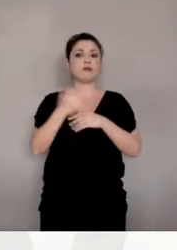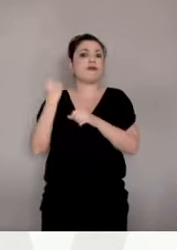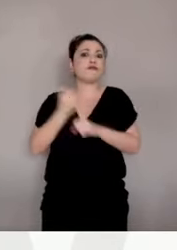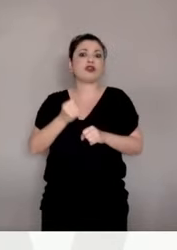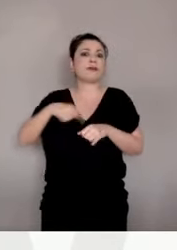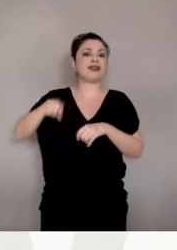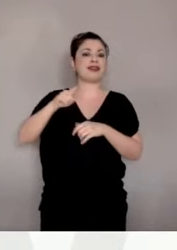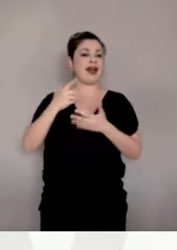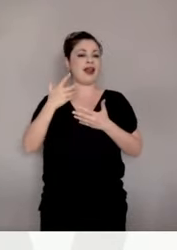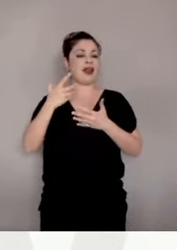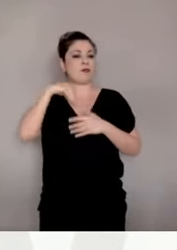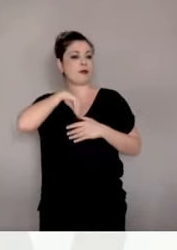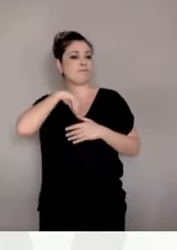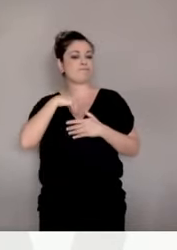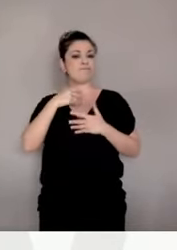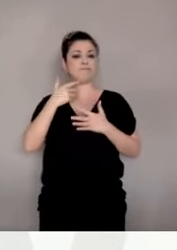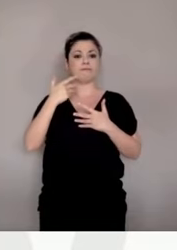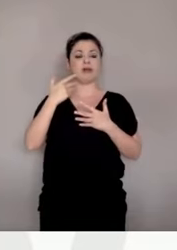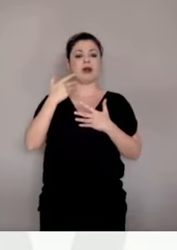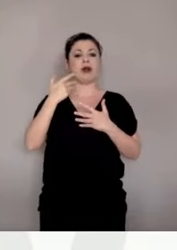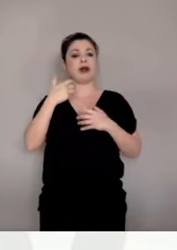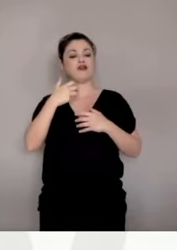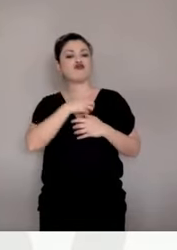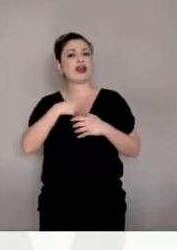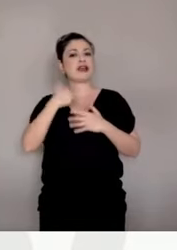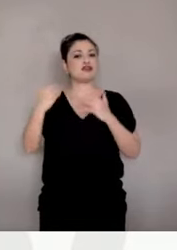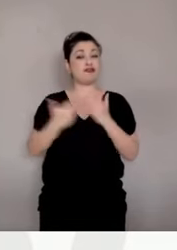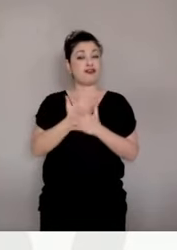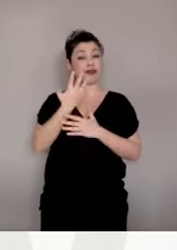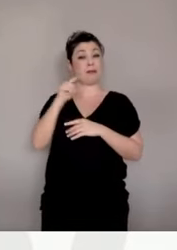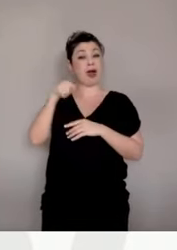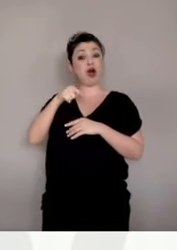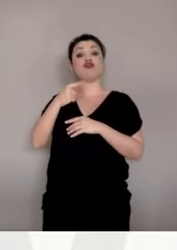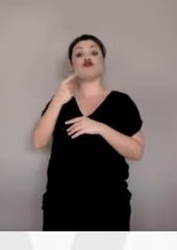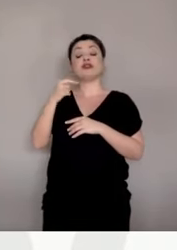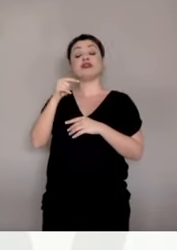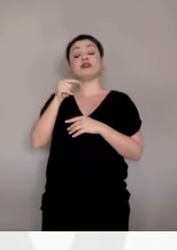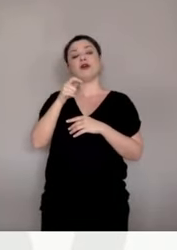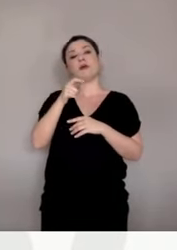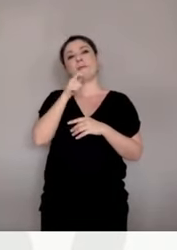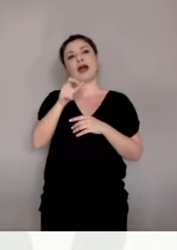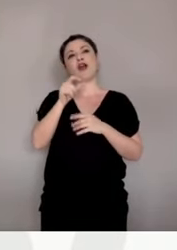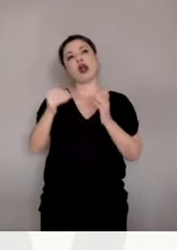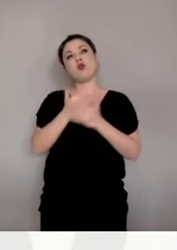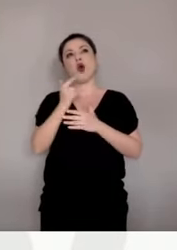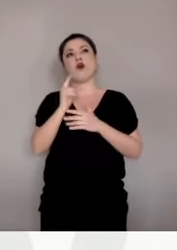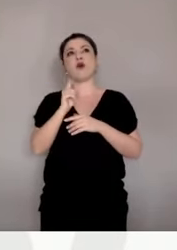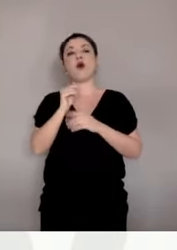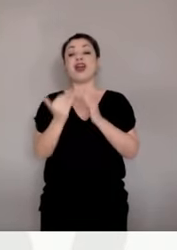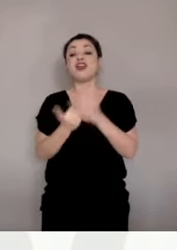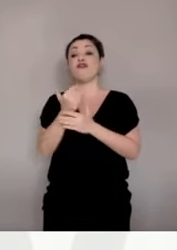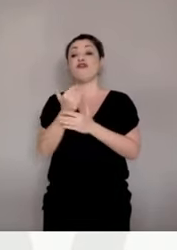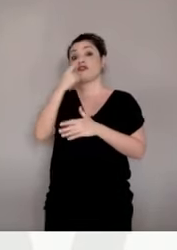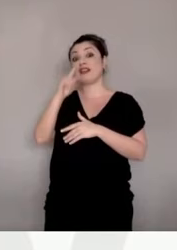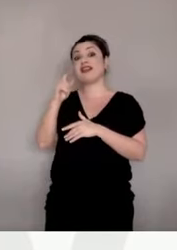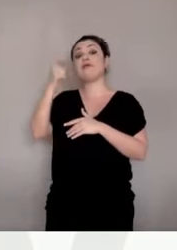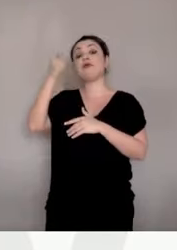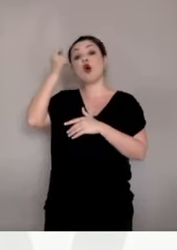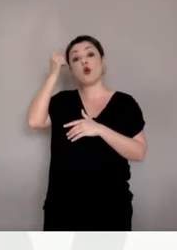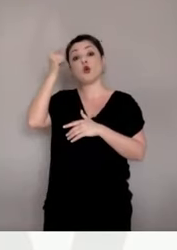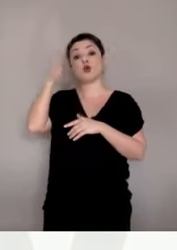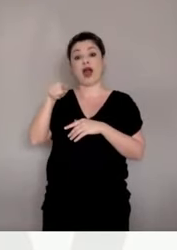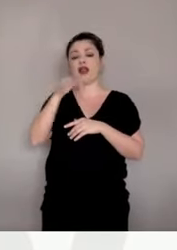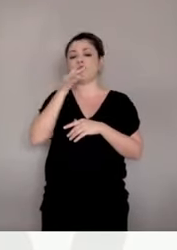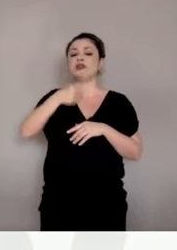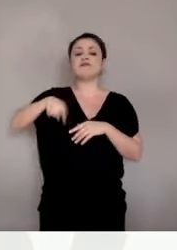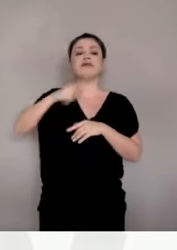seconda declinazione della parola innovazione, che è l'innovazione culturale. Bisogna riuscire sempre a